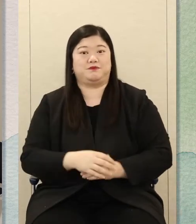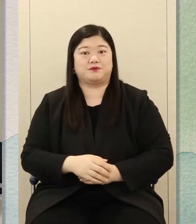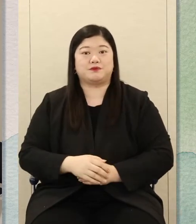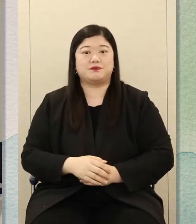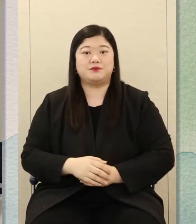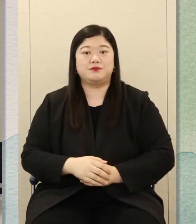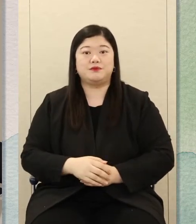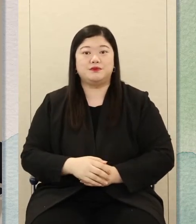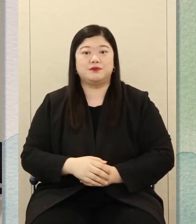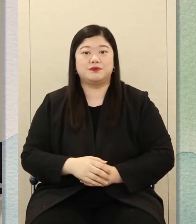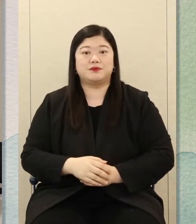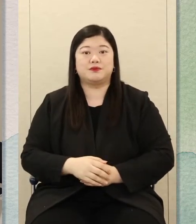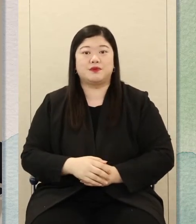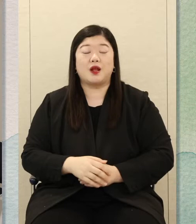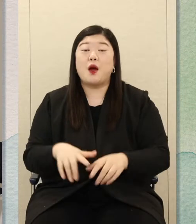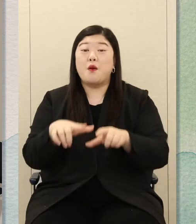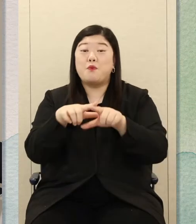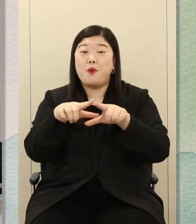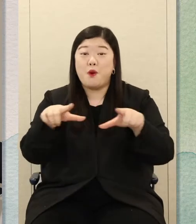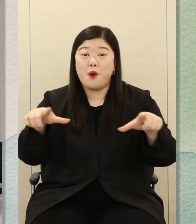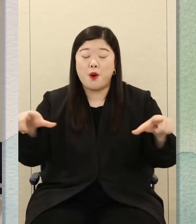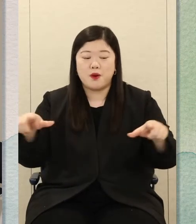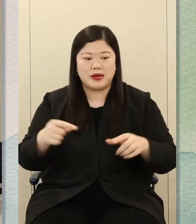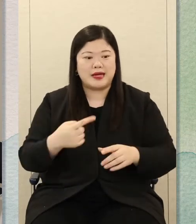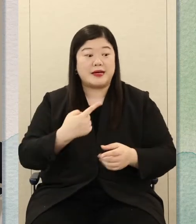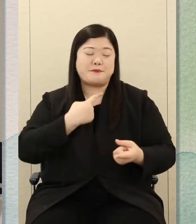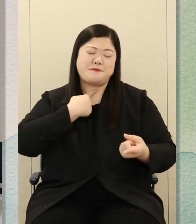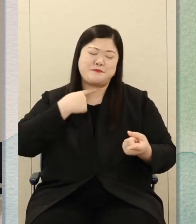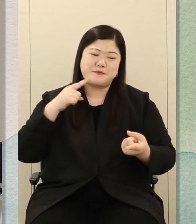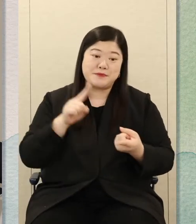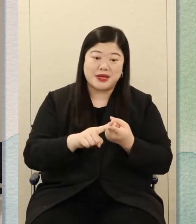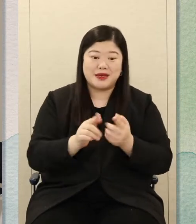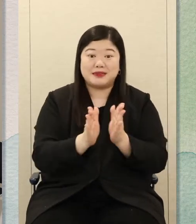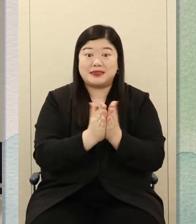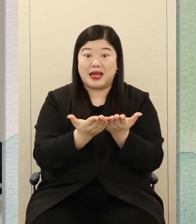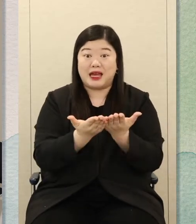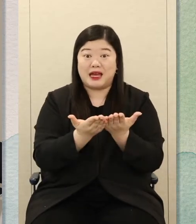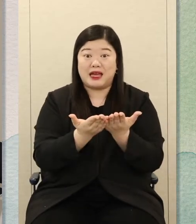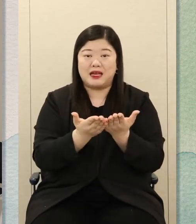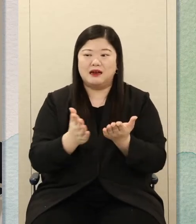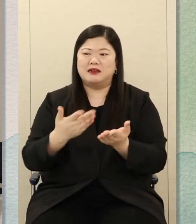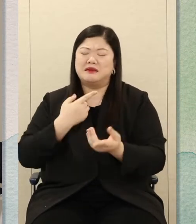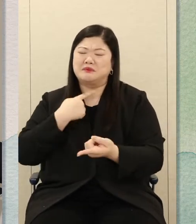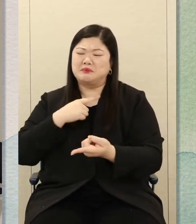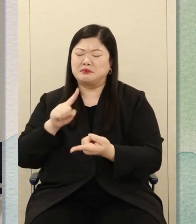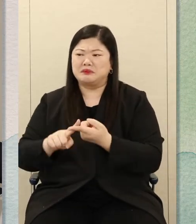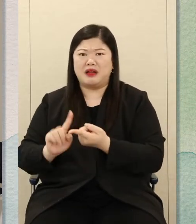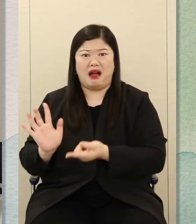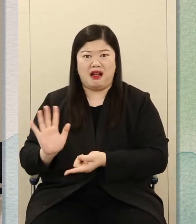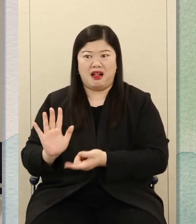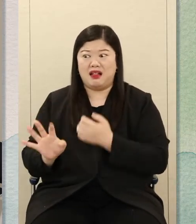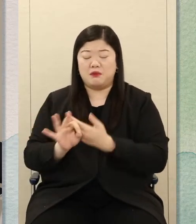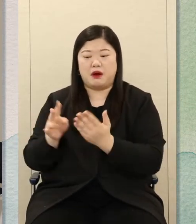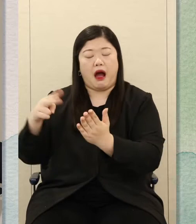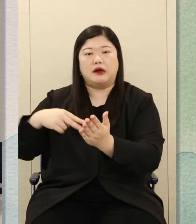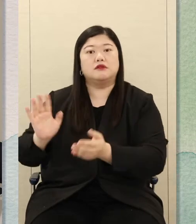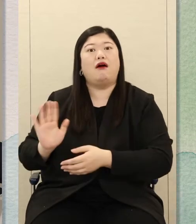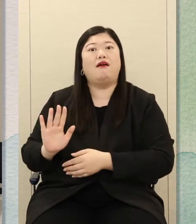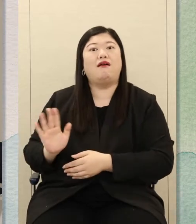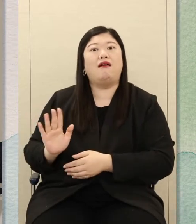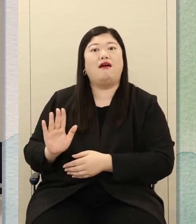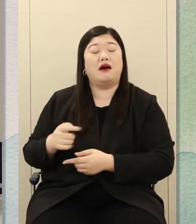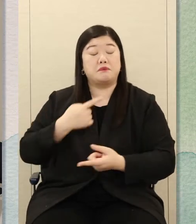책은 정말 좋아하는 것만 읽게 돼 있거든요. 굉장히 그래서 독서 편식이 심해요. 심한데